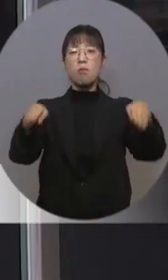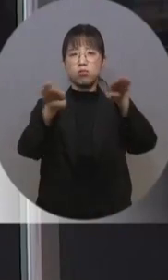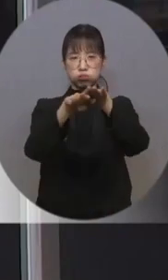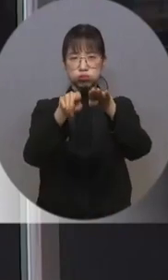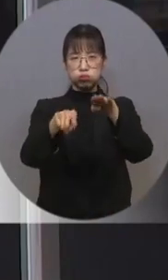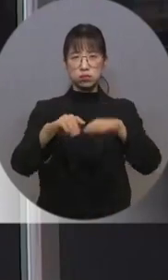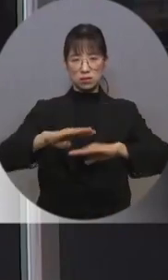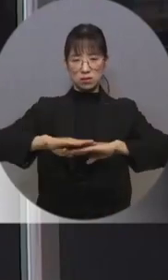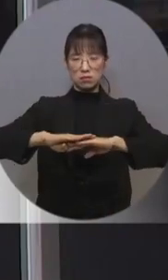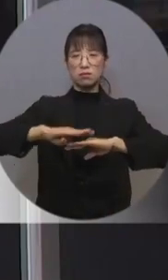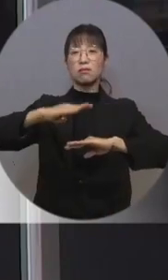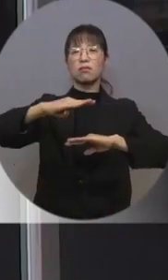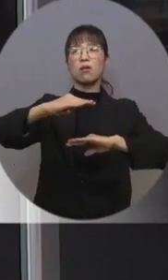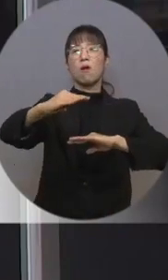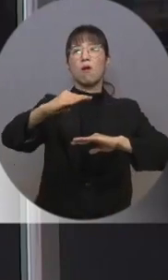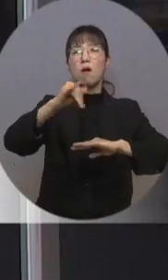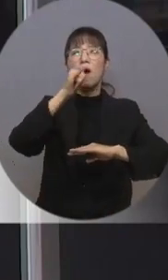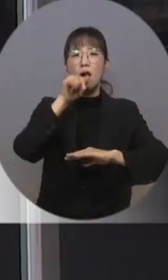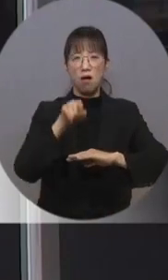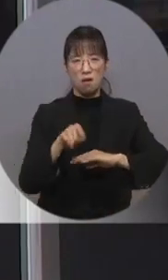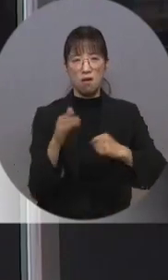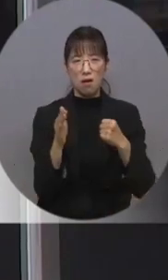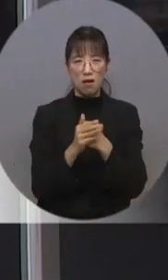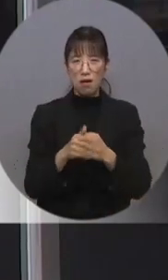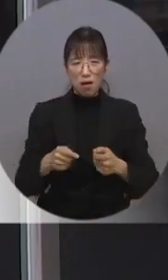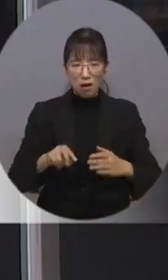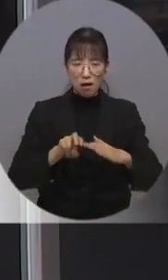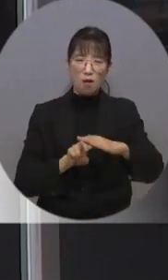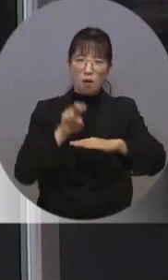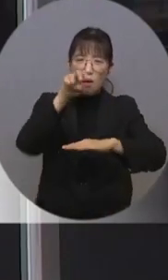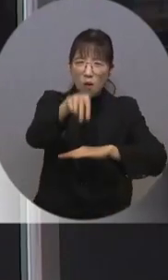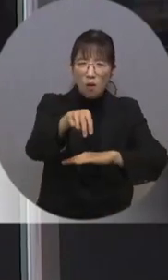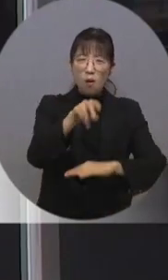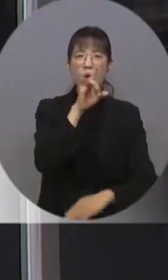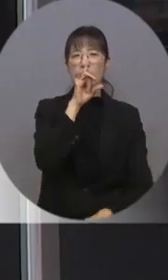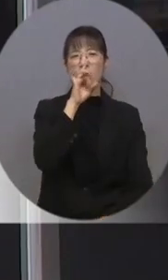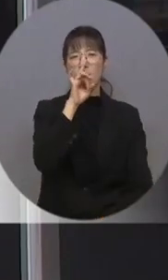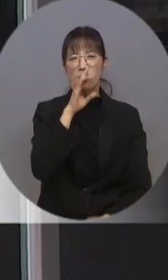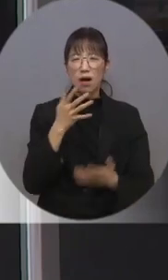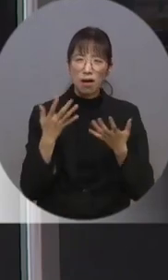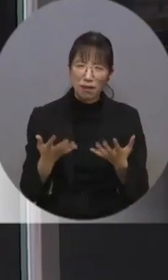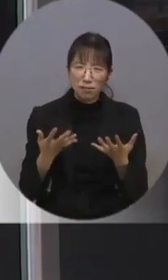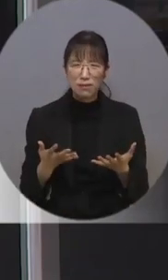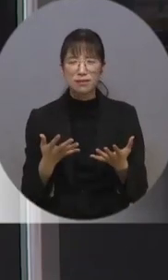건물조차도 턱이 있으니까 올라오지 못하고